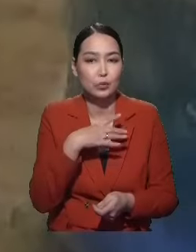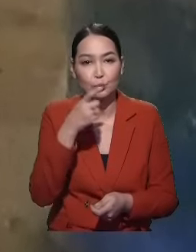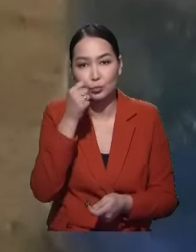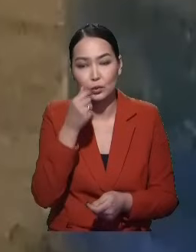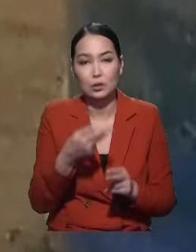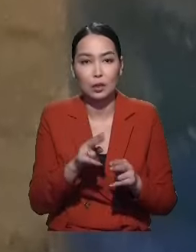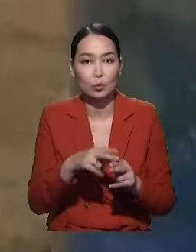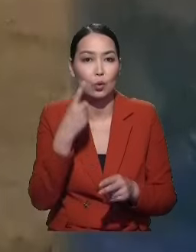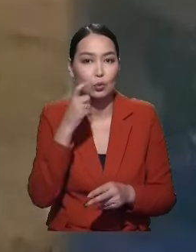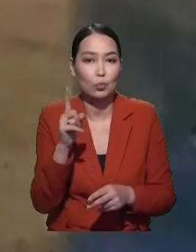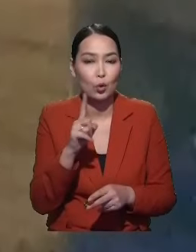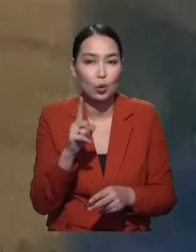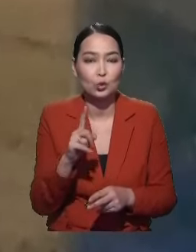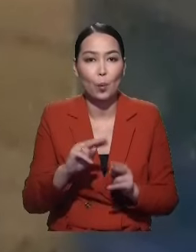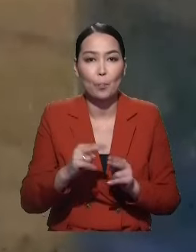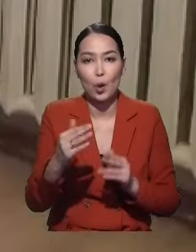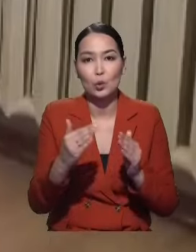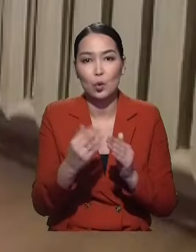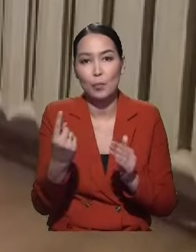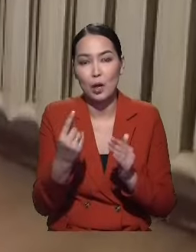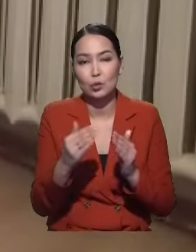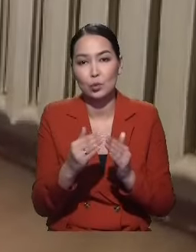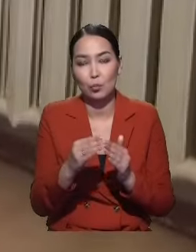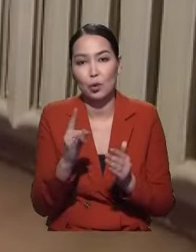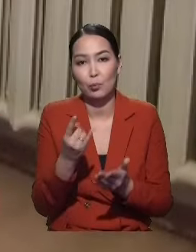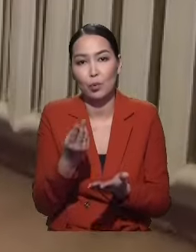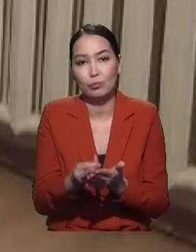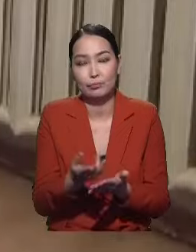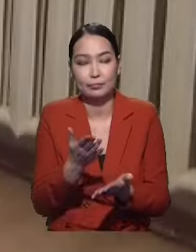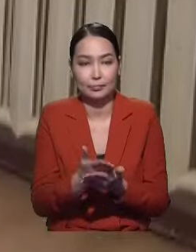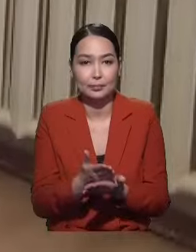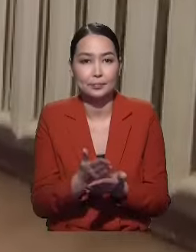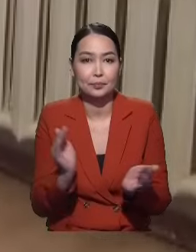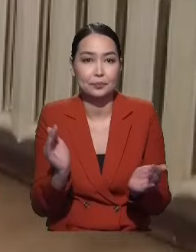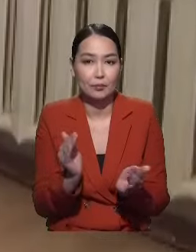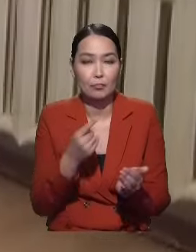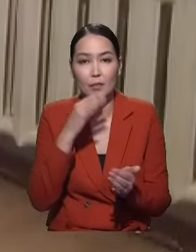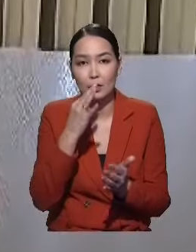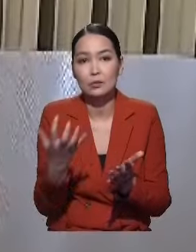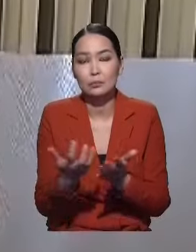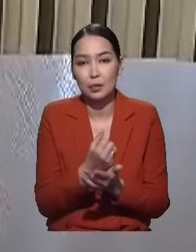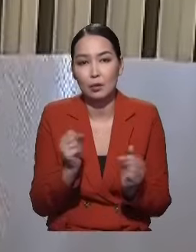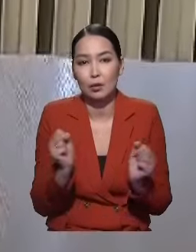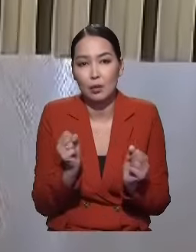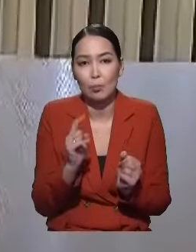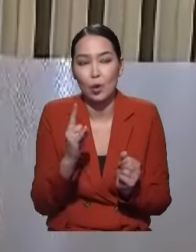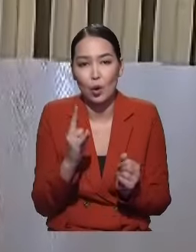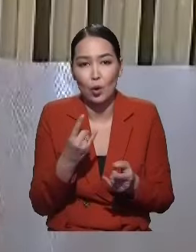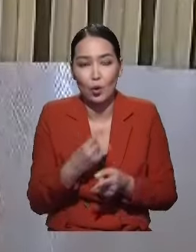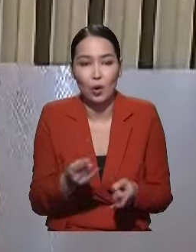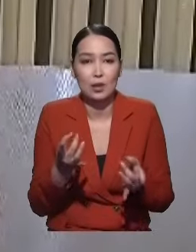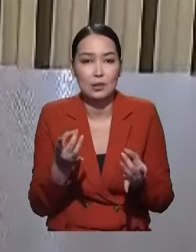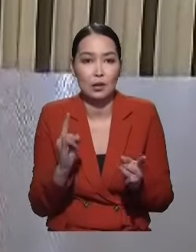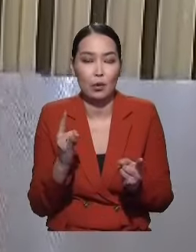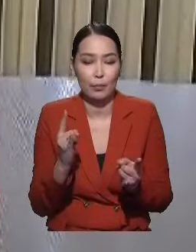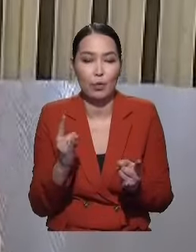который сообщил, что у подъезда одного из домов Караганды лежит ребенок. Полицейским удалось спасти от обморожения новорожденного мальчика. Заведено